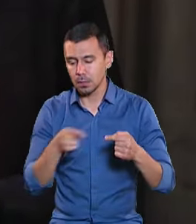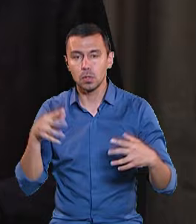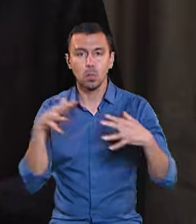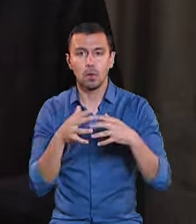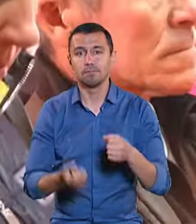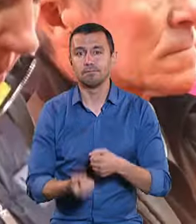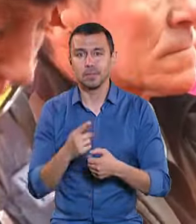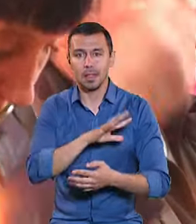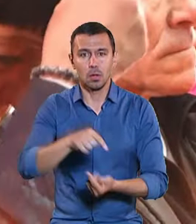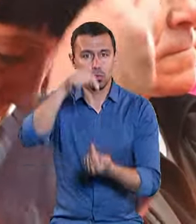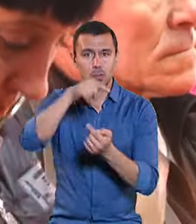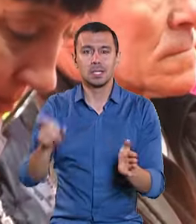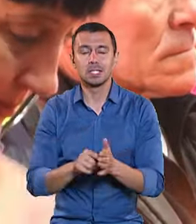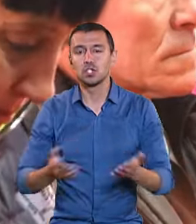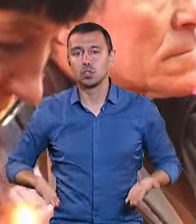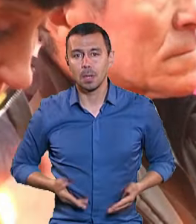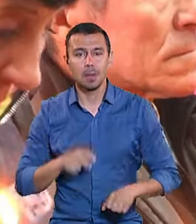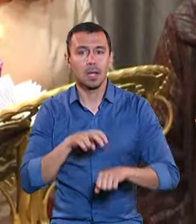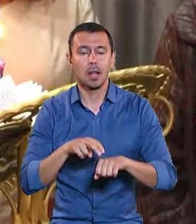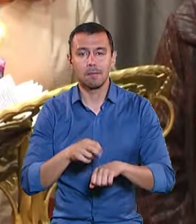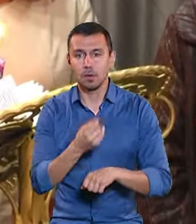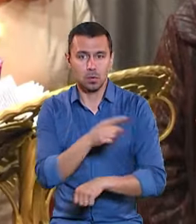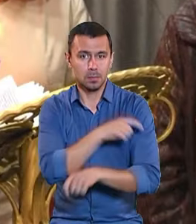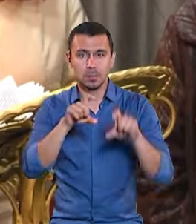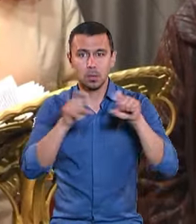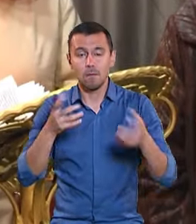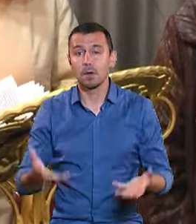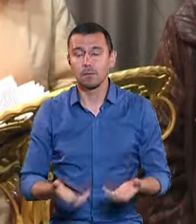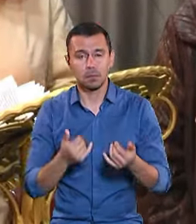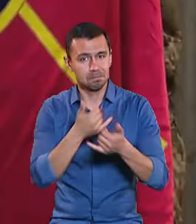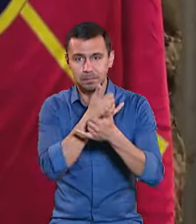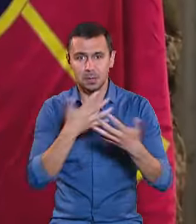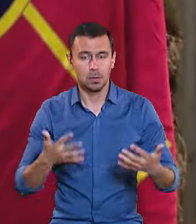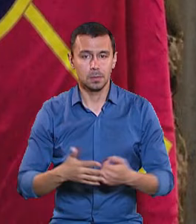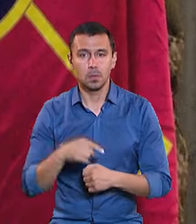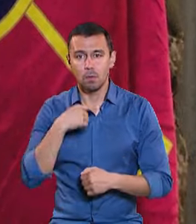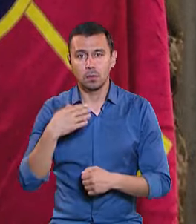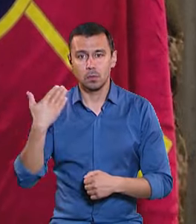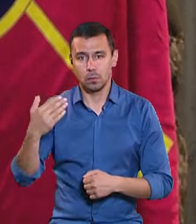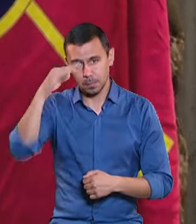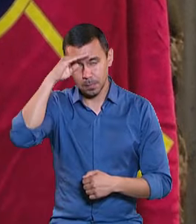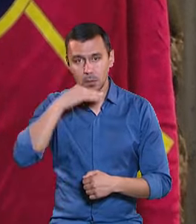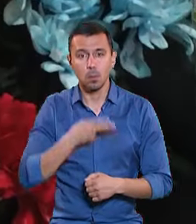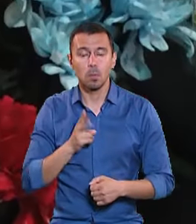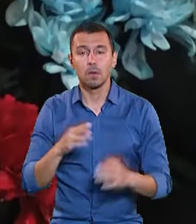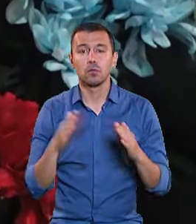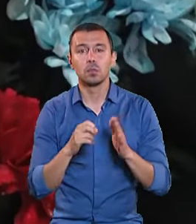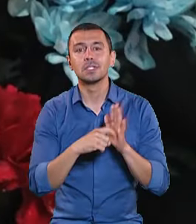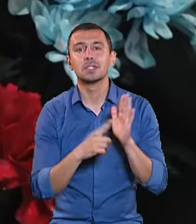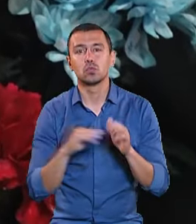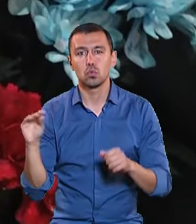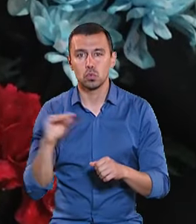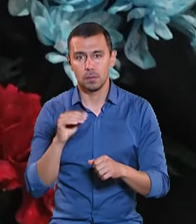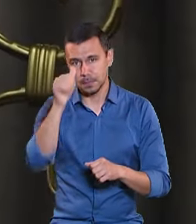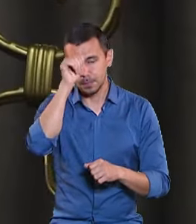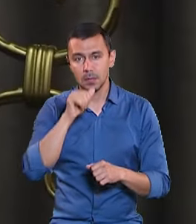бою, виявились несумісні з життям, і лікарі в кількох шпиталях його врятувати не змогли, говорить батько. Помер вдома 16